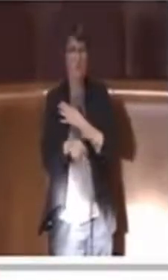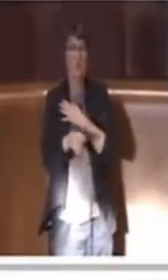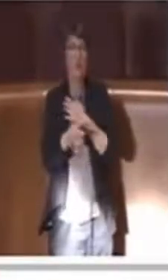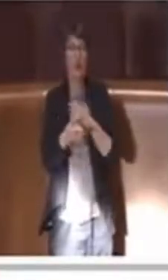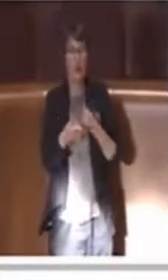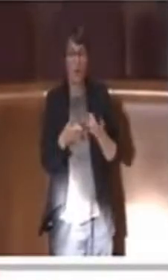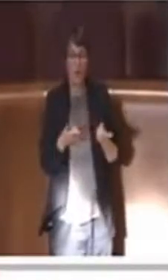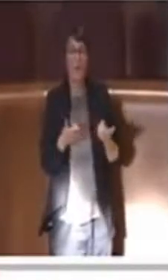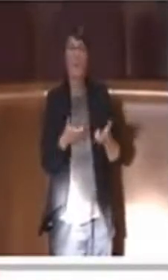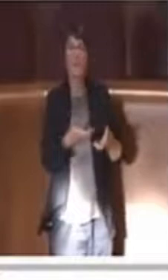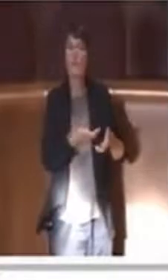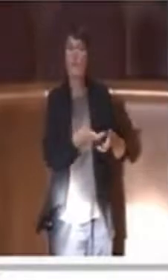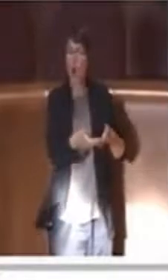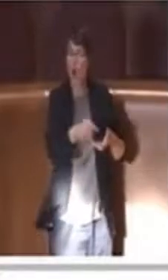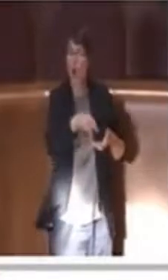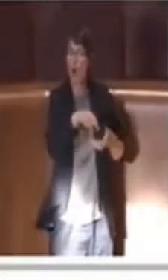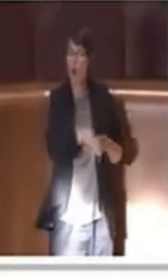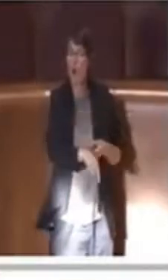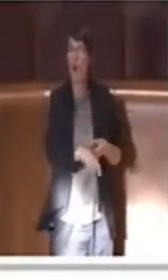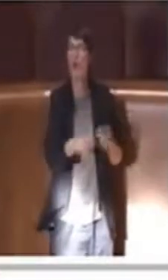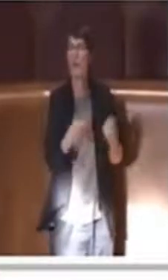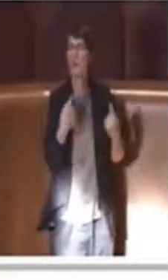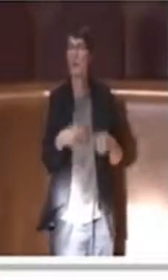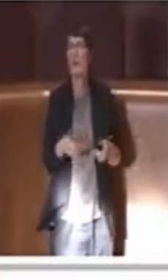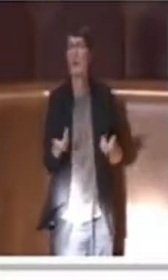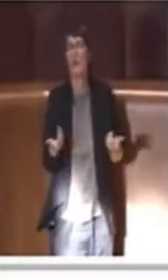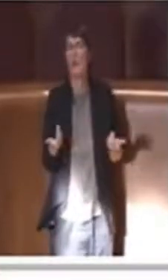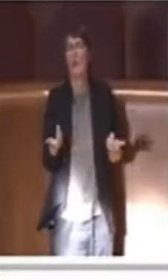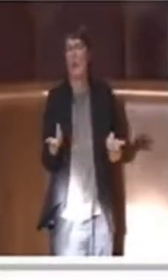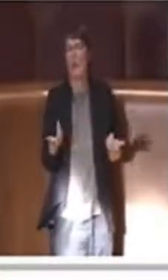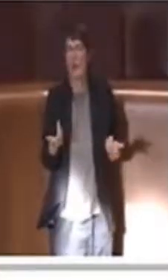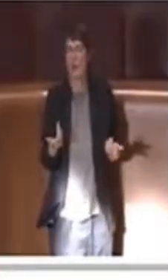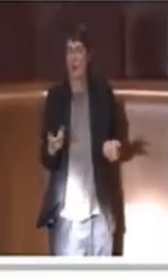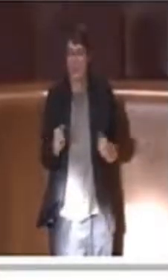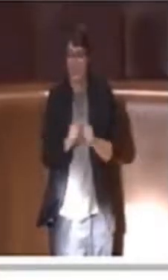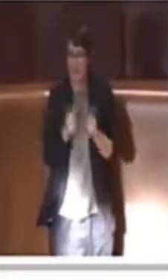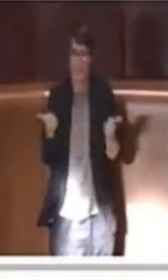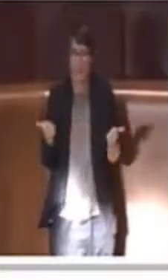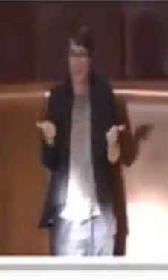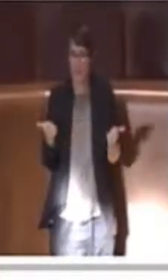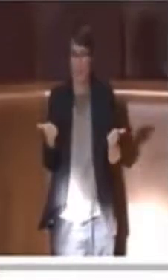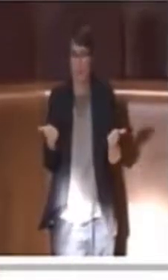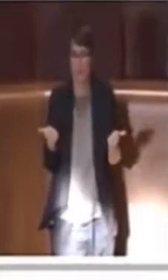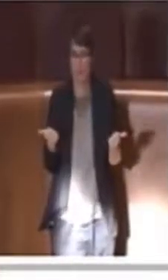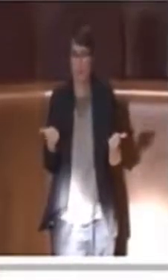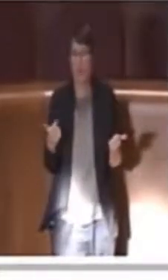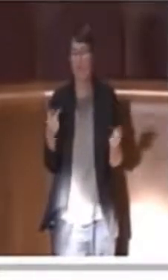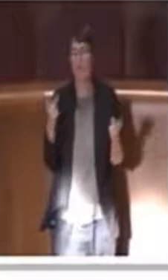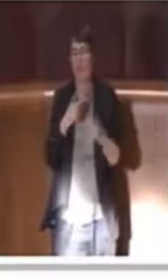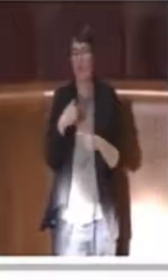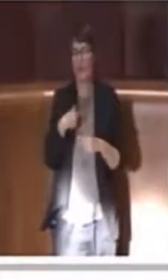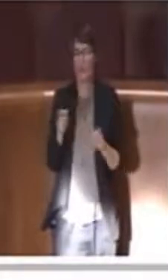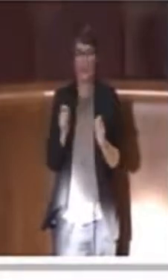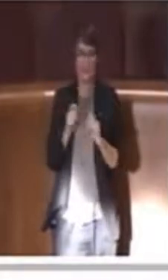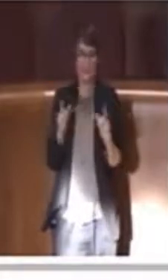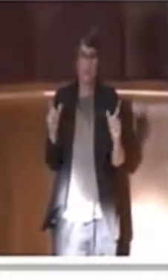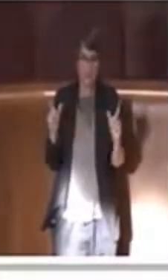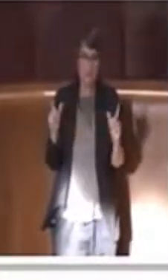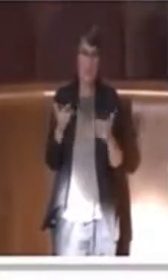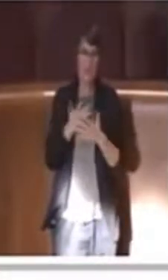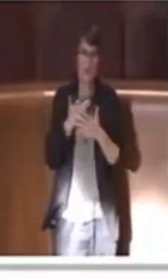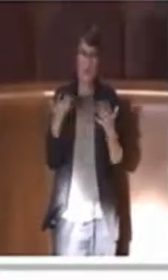quello, tutto movimento amministrazione Movimento 5 Stelle, non lo so, rimango basita. Io do l'indicazione di voto contrario, mi